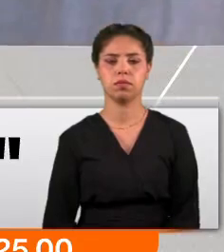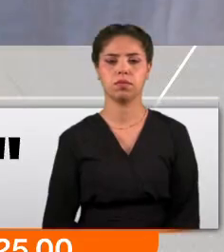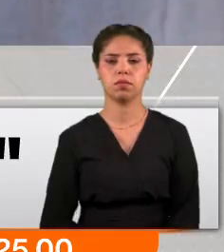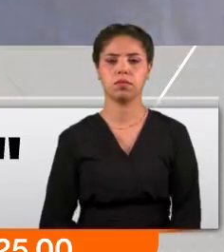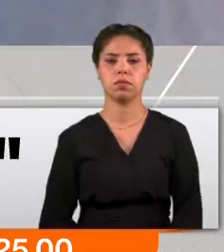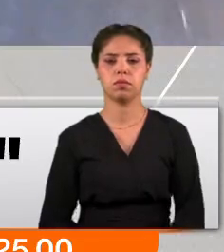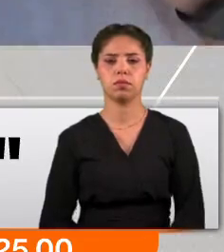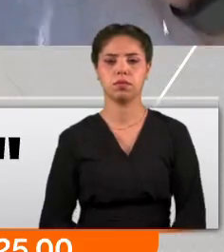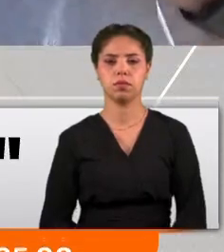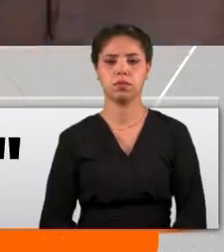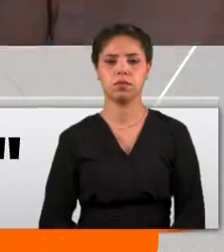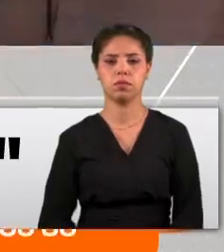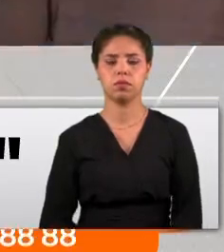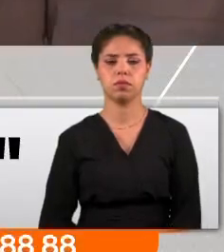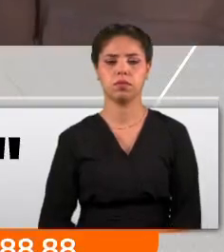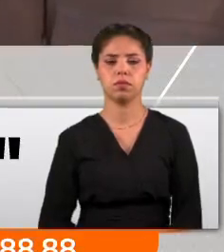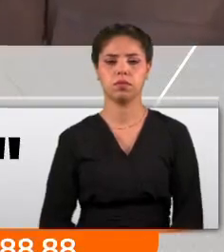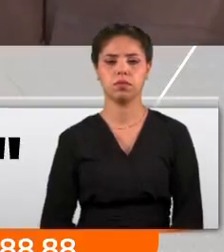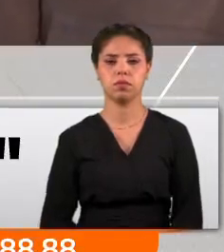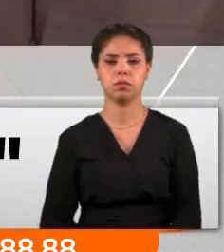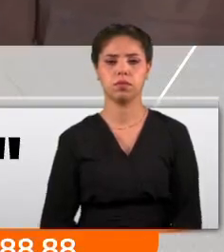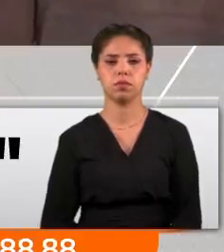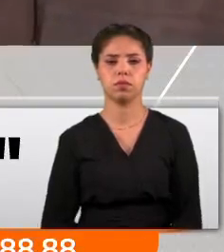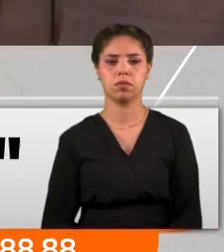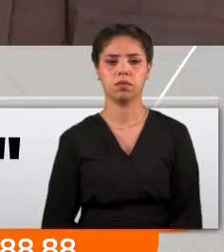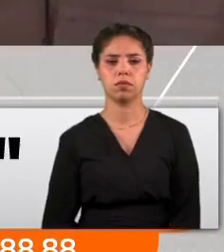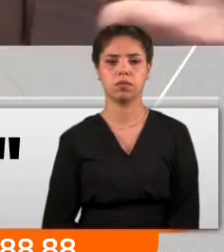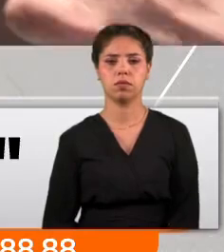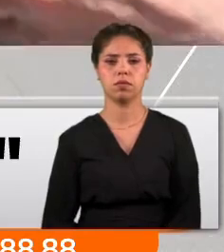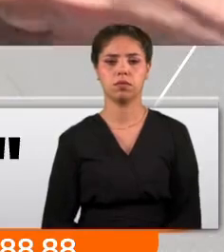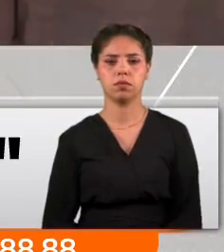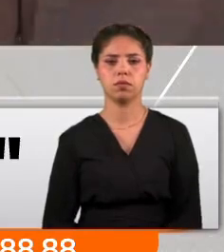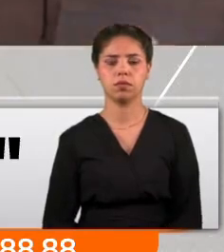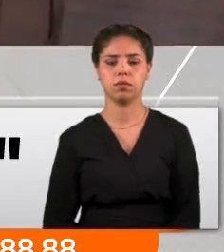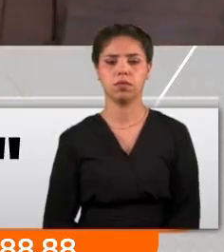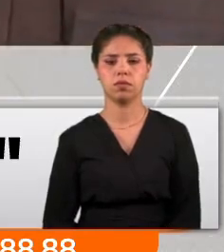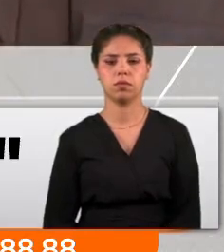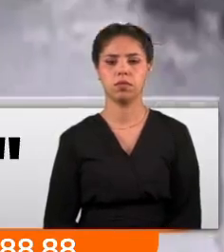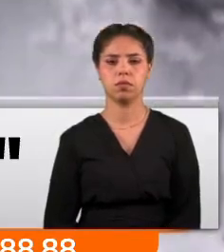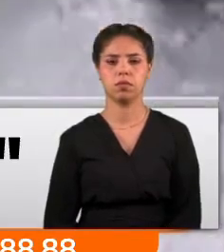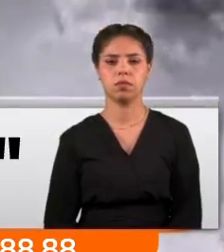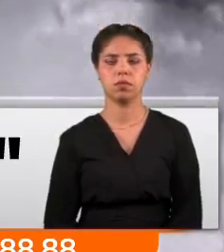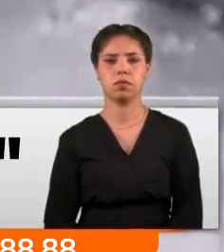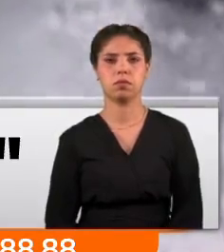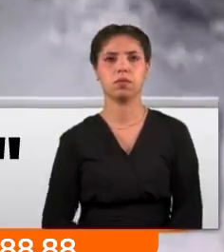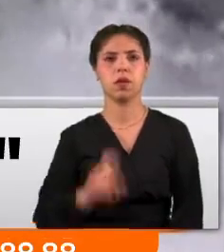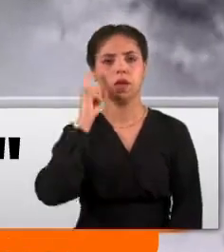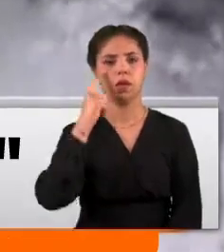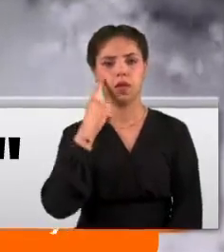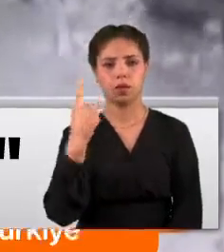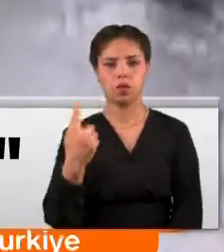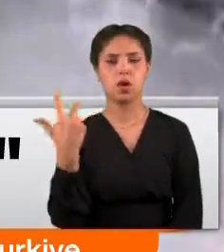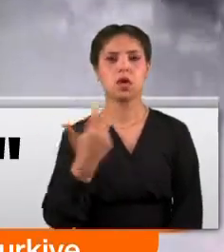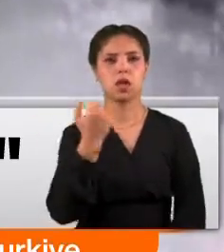Ben çaresiz içindeyim. Bizde çok büyük yara bıraktı. Çok çok çok telafisi mümkün olmayan bir yara. İddialara göre hem